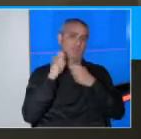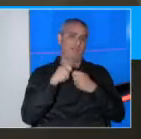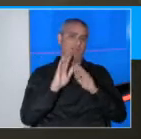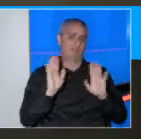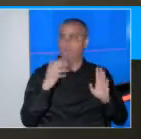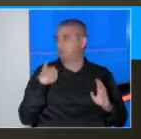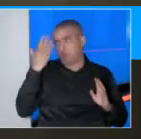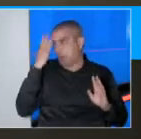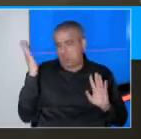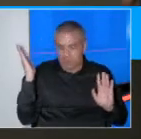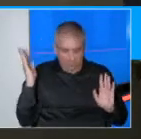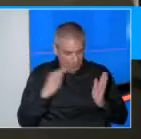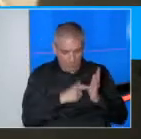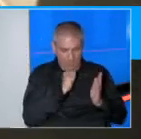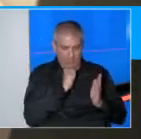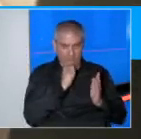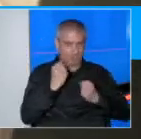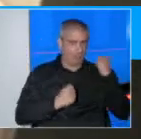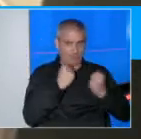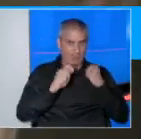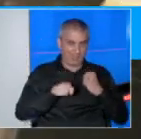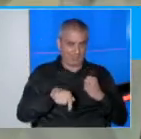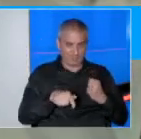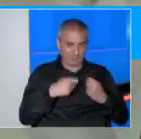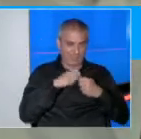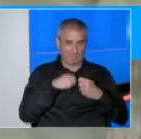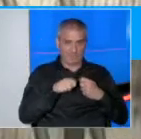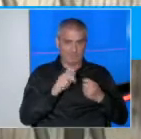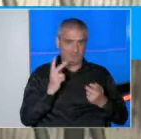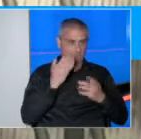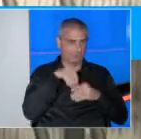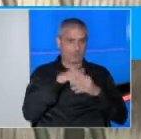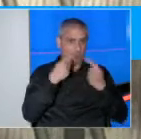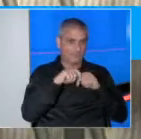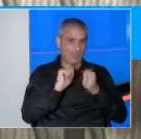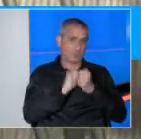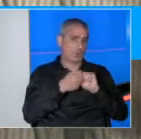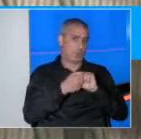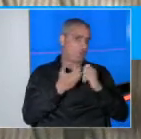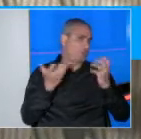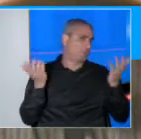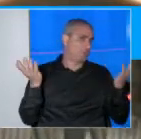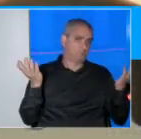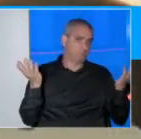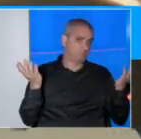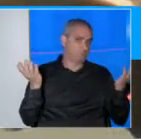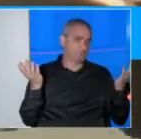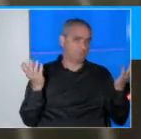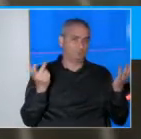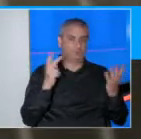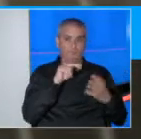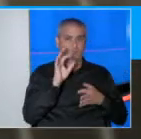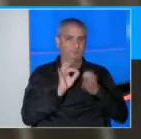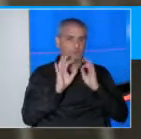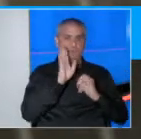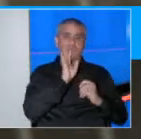כנסת. אני לא מכיר... מה, אני, כי אני... לא רוצה להתרוצץ כאן בכנסת כחבר כנסת בוועדות, לא, או אני, שמה... אני... מה שעניינים